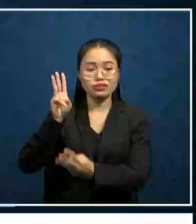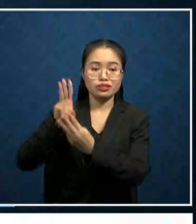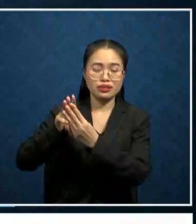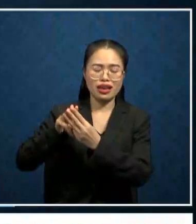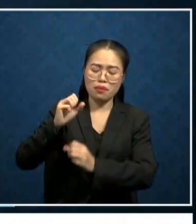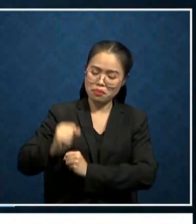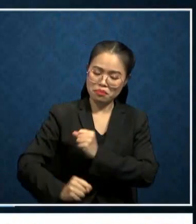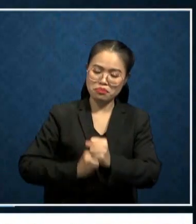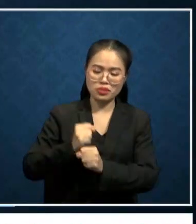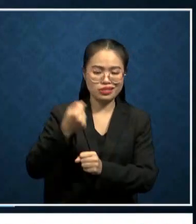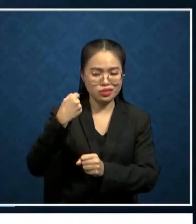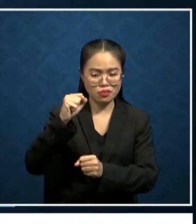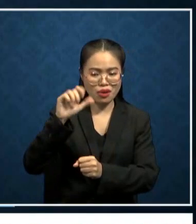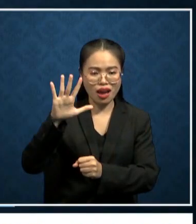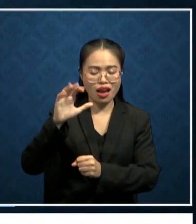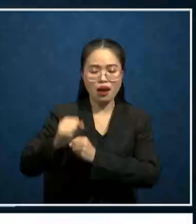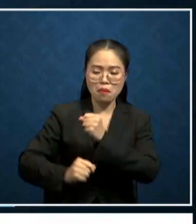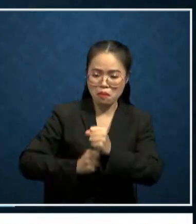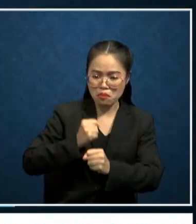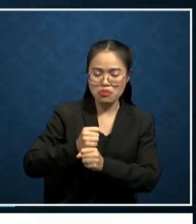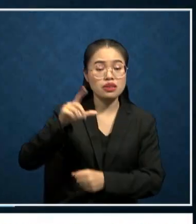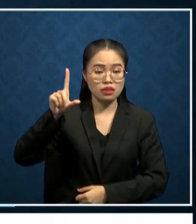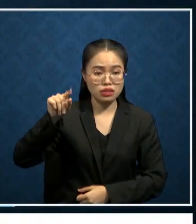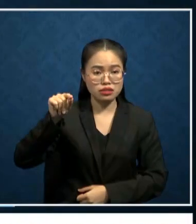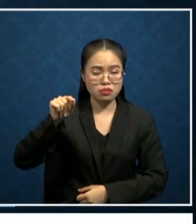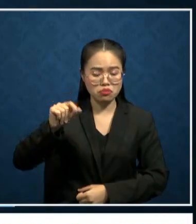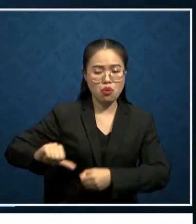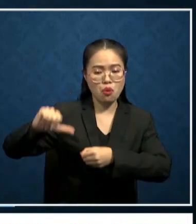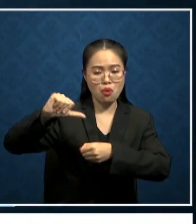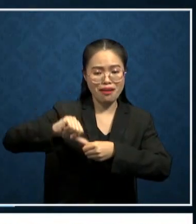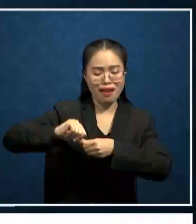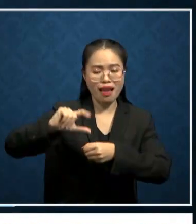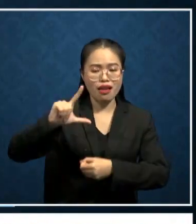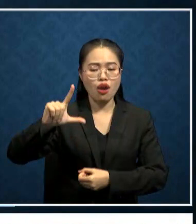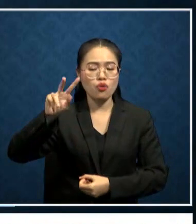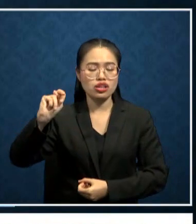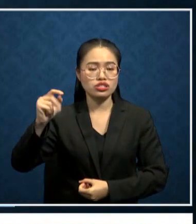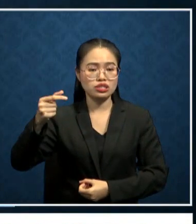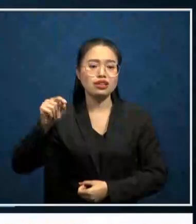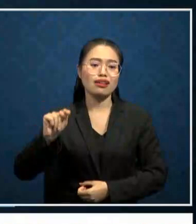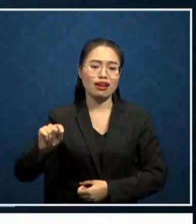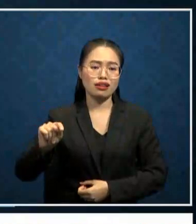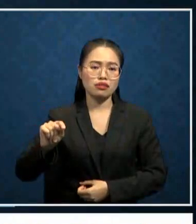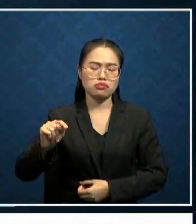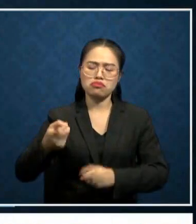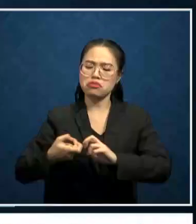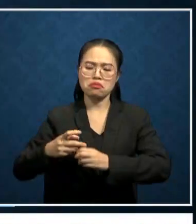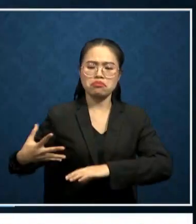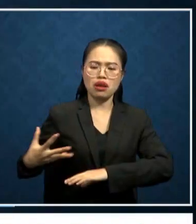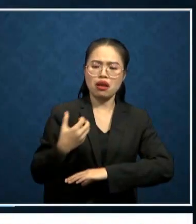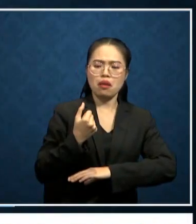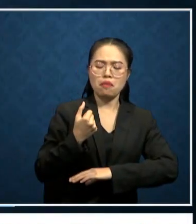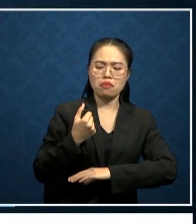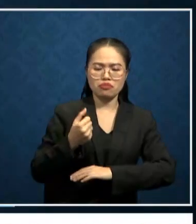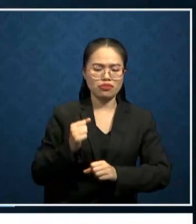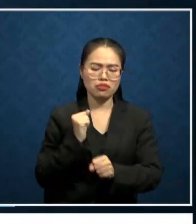ยาว 15-20ปีนะครับของการใช้เอ่อตรงเนี้ lngตัวนี้มันทำไม่มีดูเหมือนซะว่าเป็นการผูกขาดแล้วก็เอาเปรียบคู่